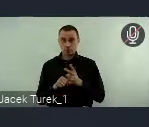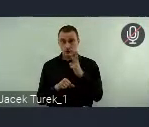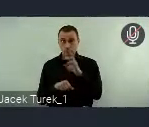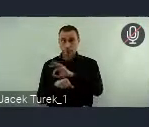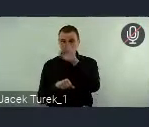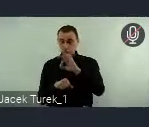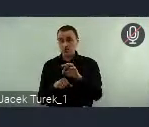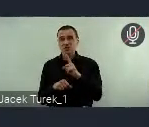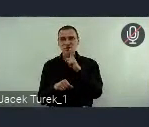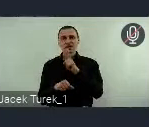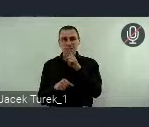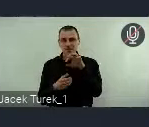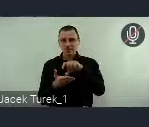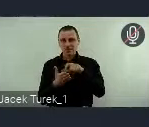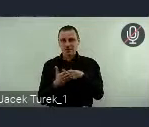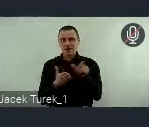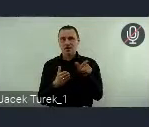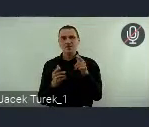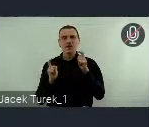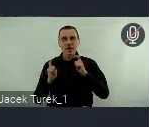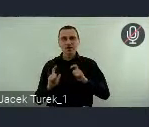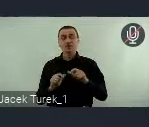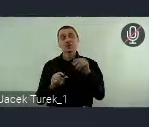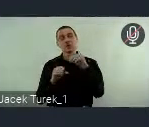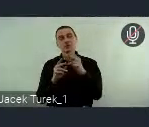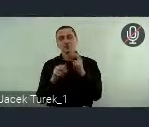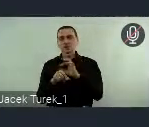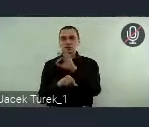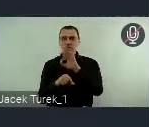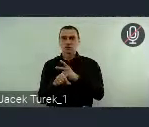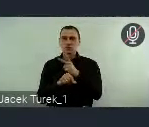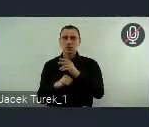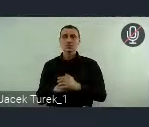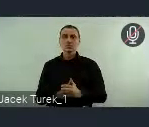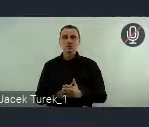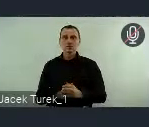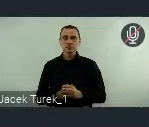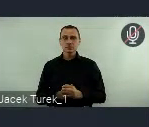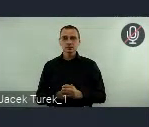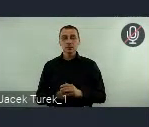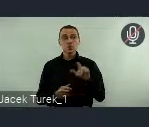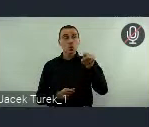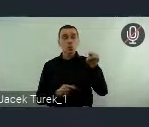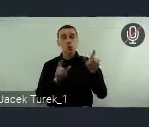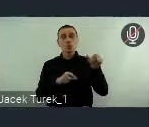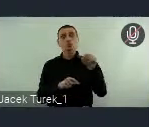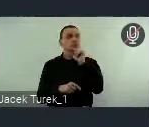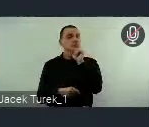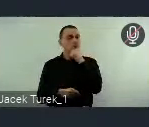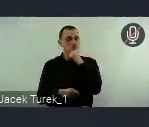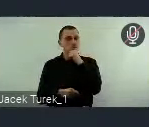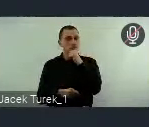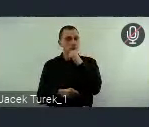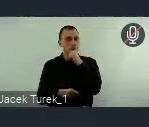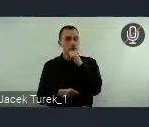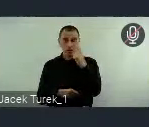wiejskiej Jeżeli w tym jeszcze są zaangażowane osoby w wieku senioralnym osoby starsze to musimy